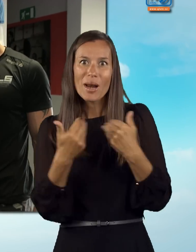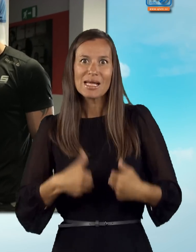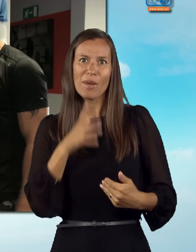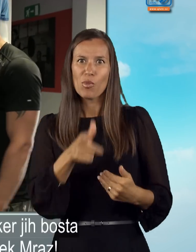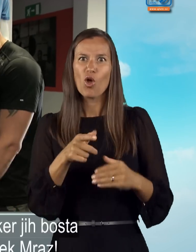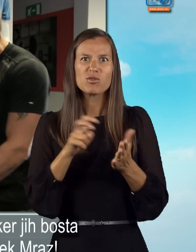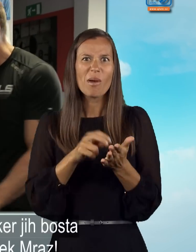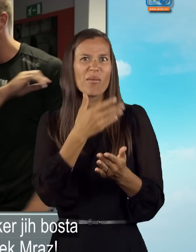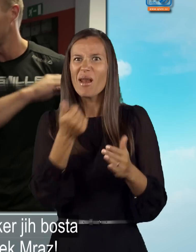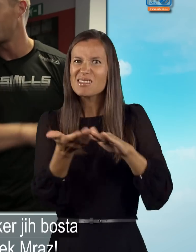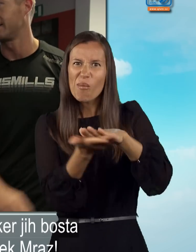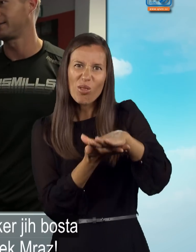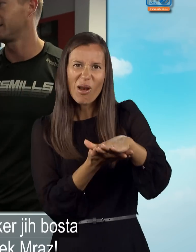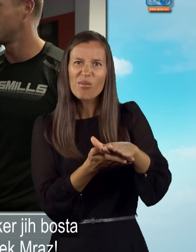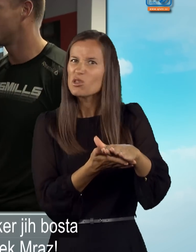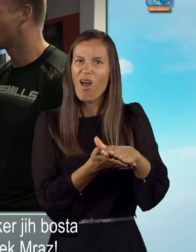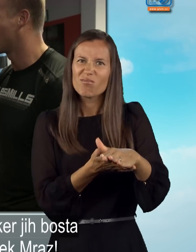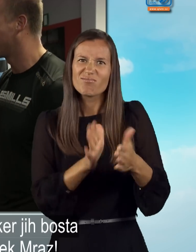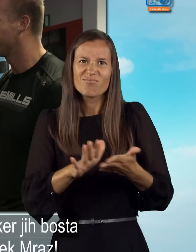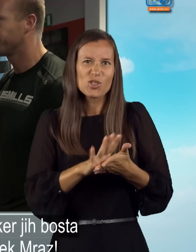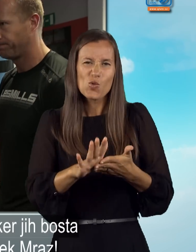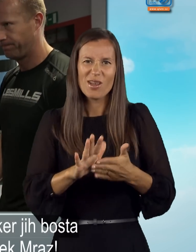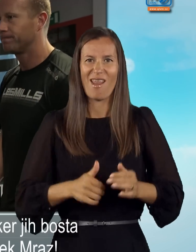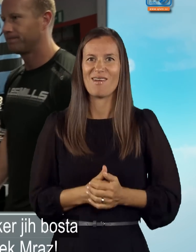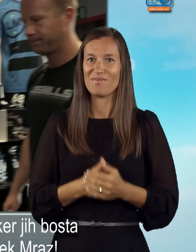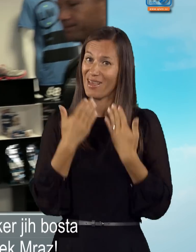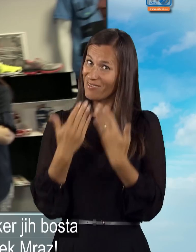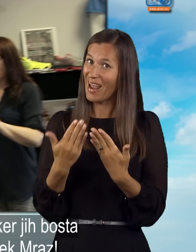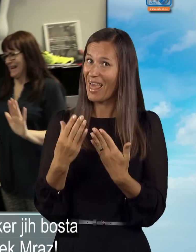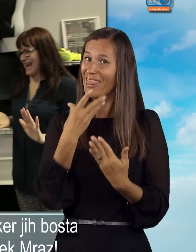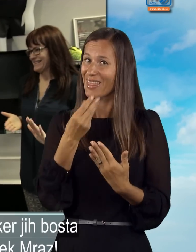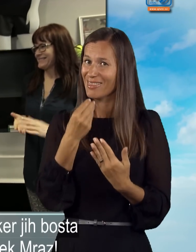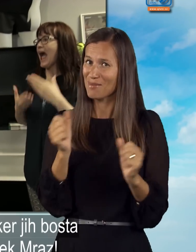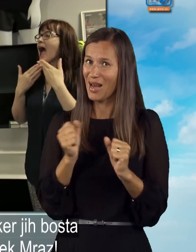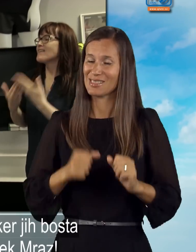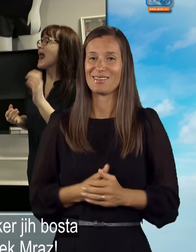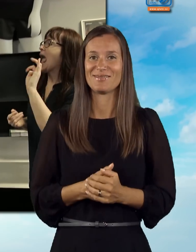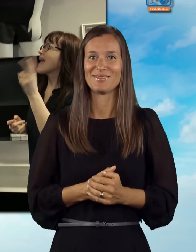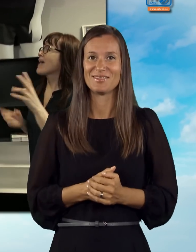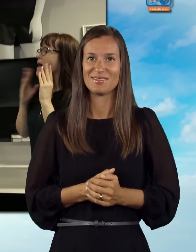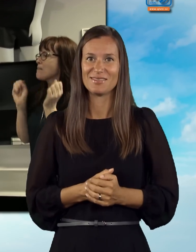bojo te copati brez podplat, ker jih bosta skurila. Ok, hvala, Edek Mrz.